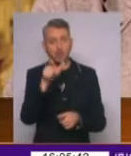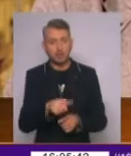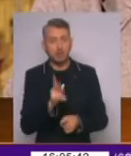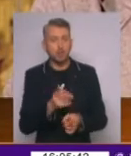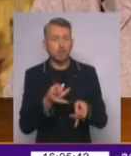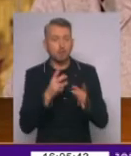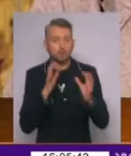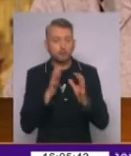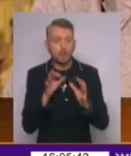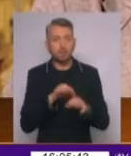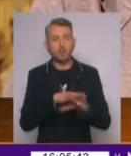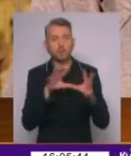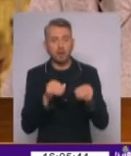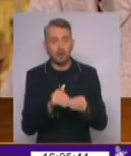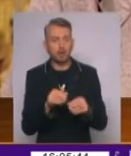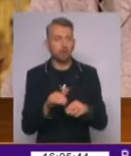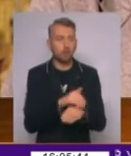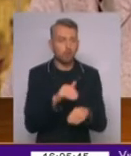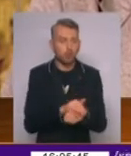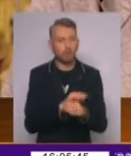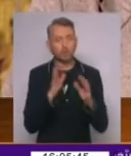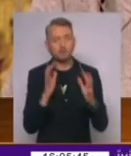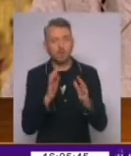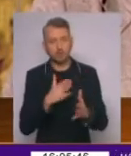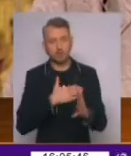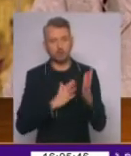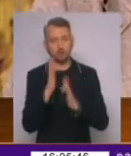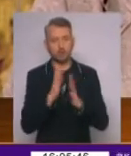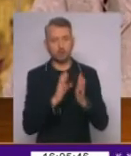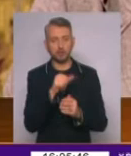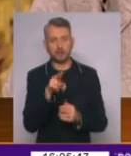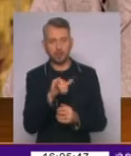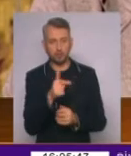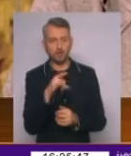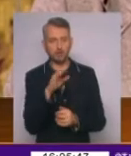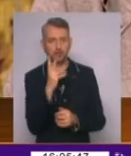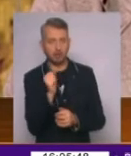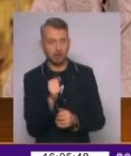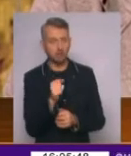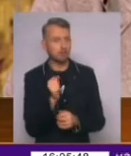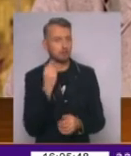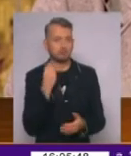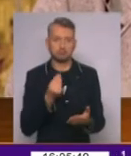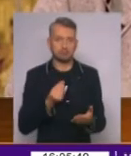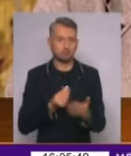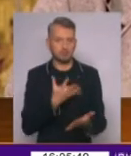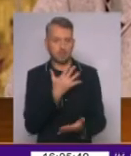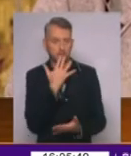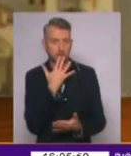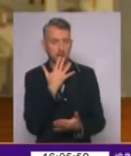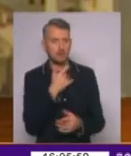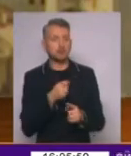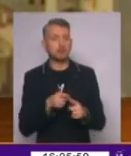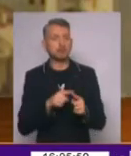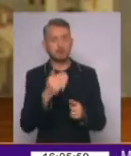просто дбає про загальне добро, про збереження нашого ботанічного саду Гришка, який є перлиною національною. За це вам